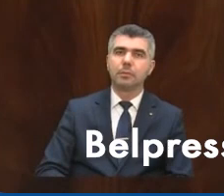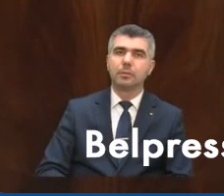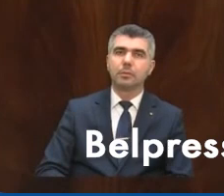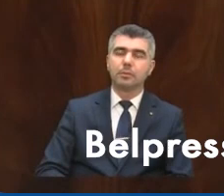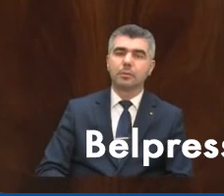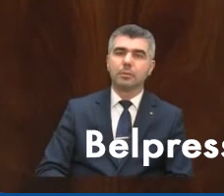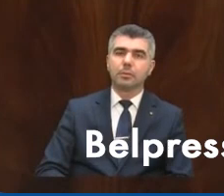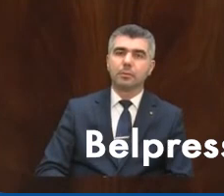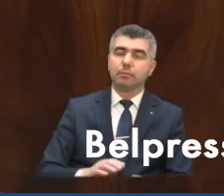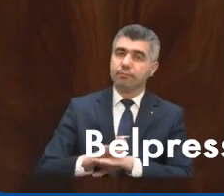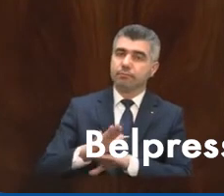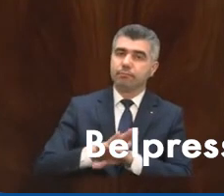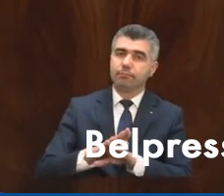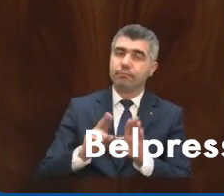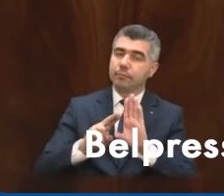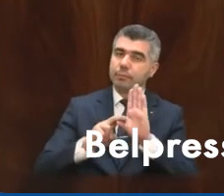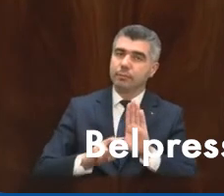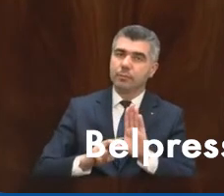اخوان الله يخليكم